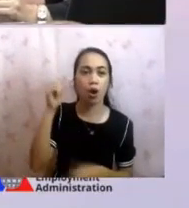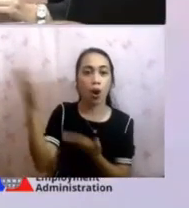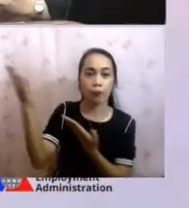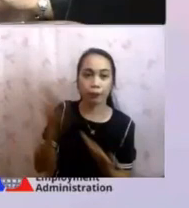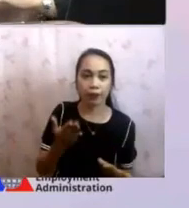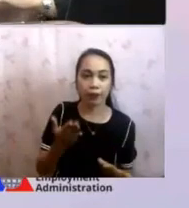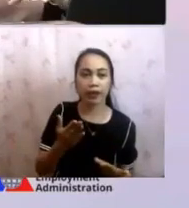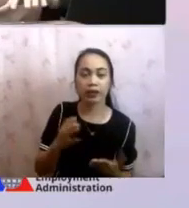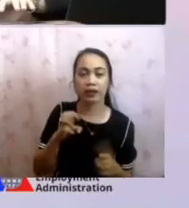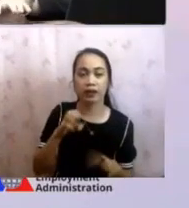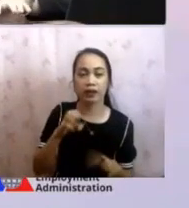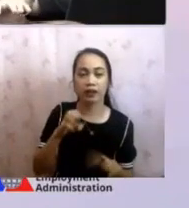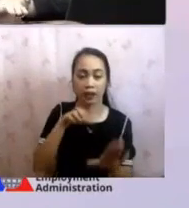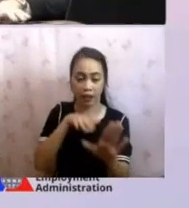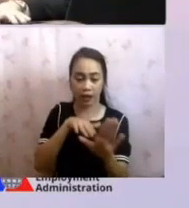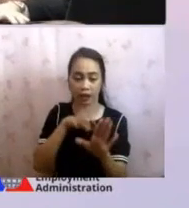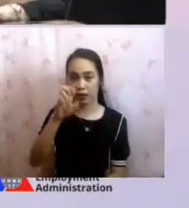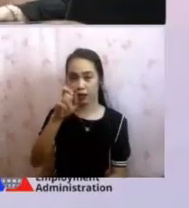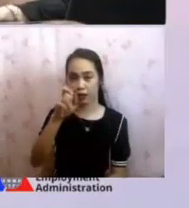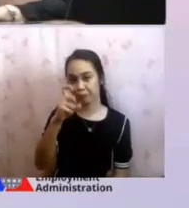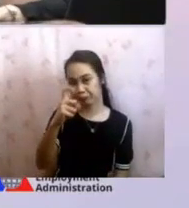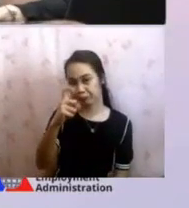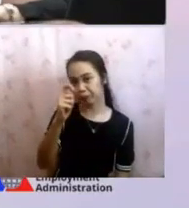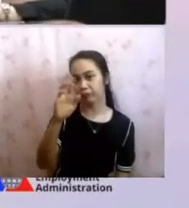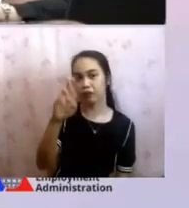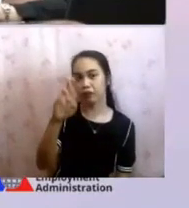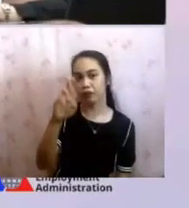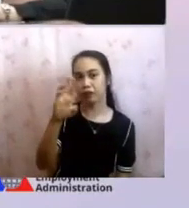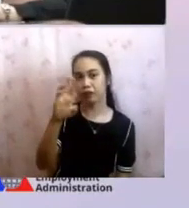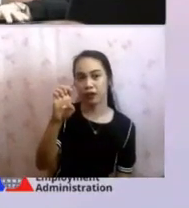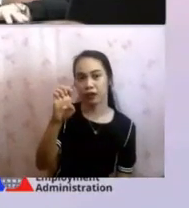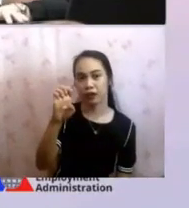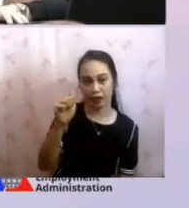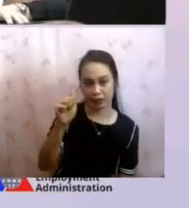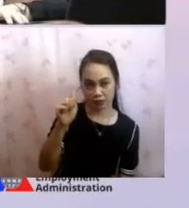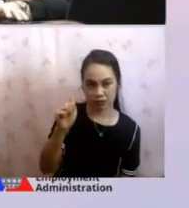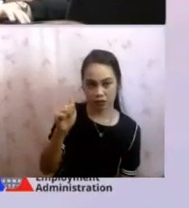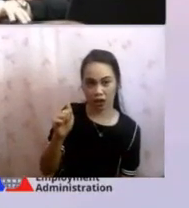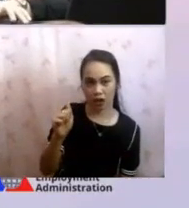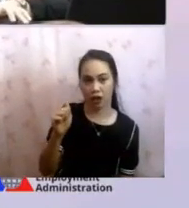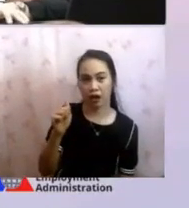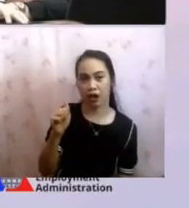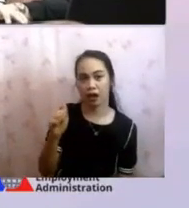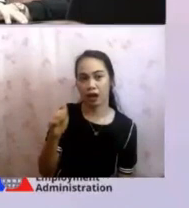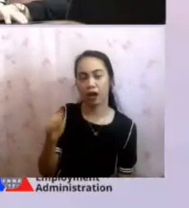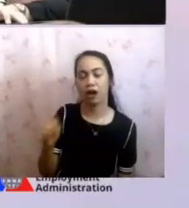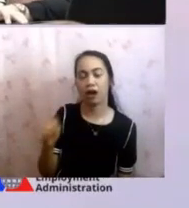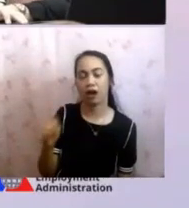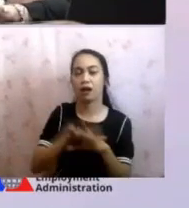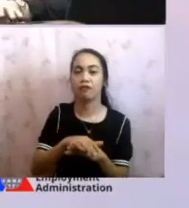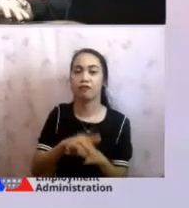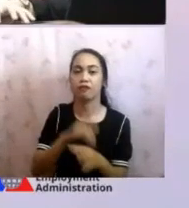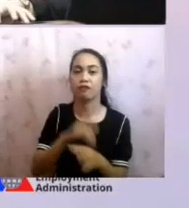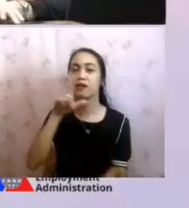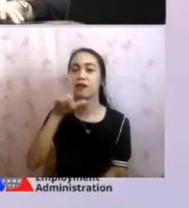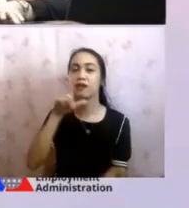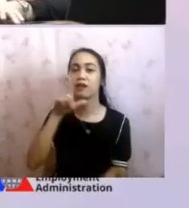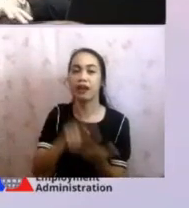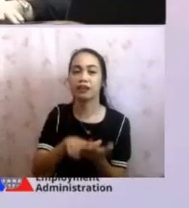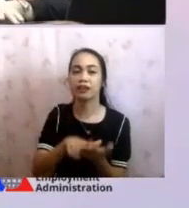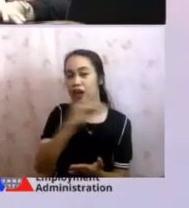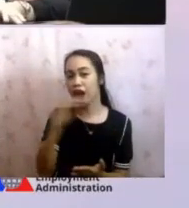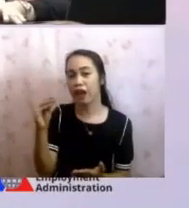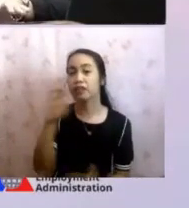and resumes because namay usahay pod ang uban nga mga companies mangayo og copy. So you have to show them that